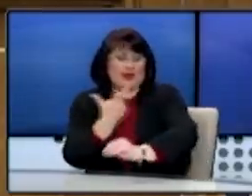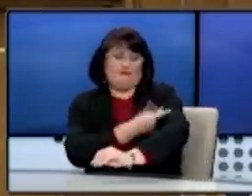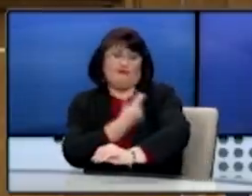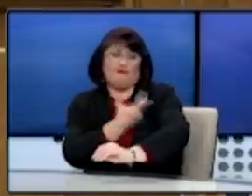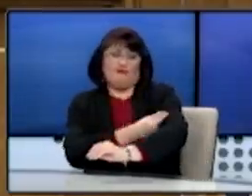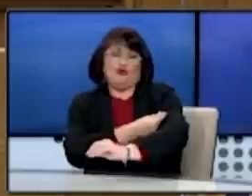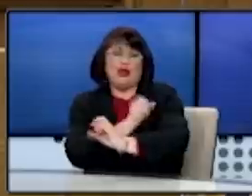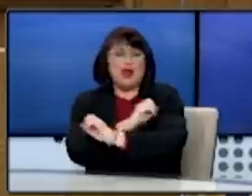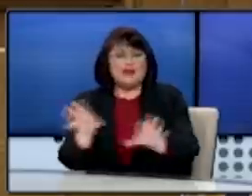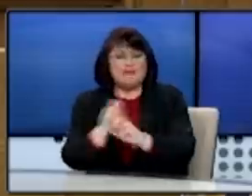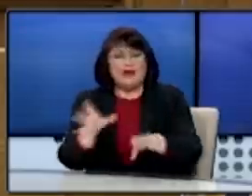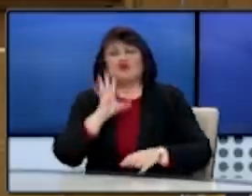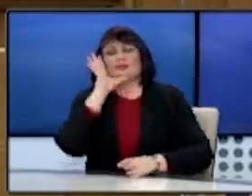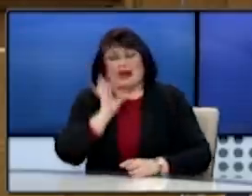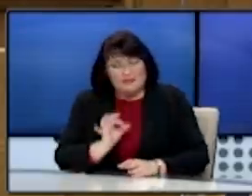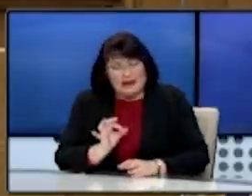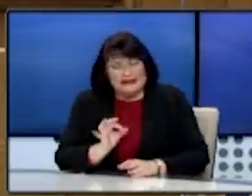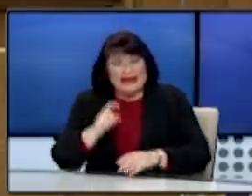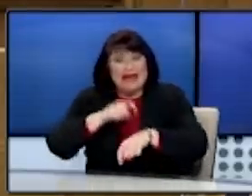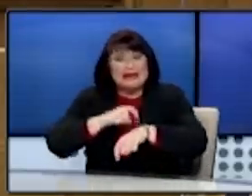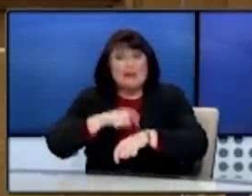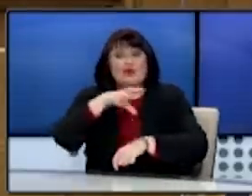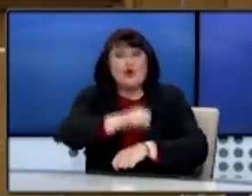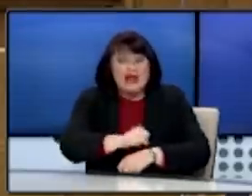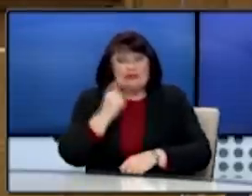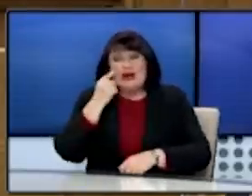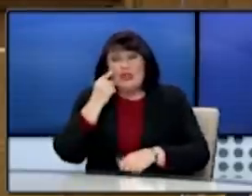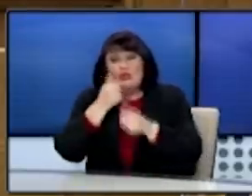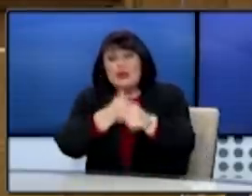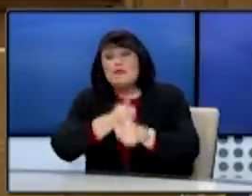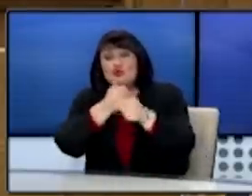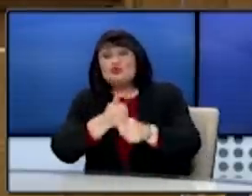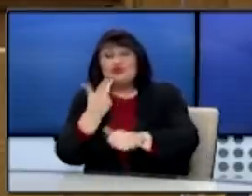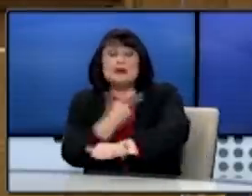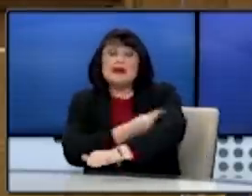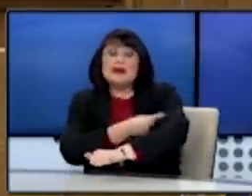την ουσιαστική ενημέρωση αλλά και την πρόληψη και την παρακολούθηση